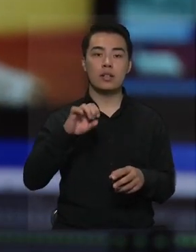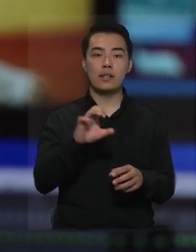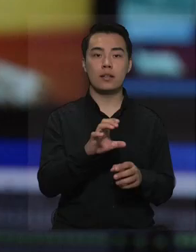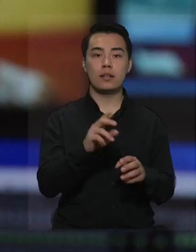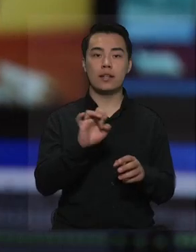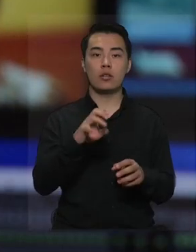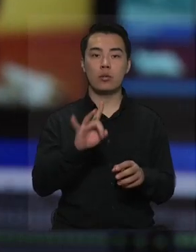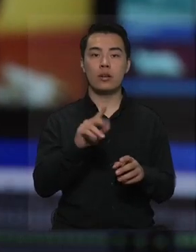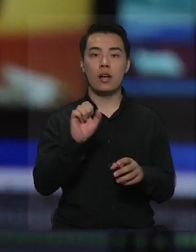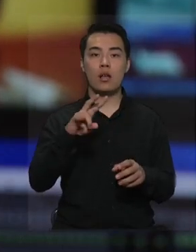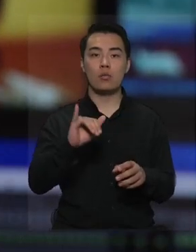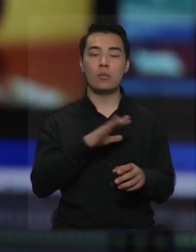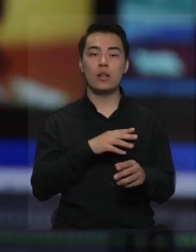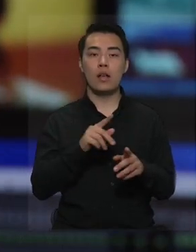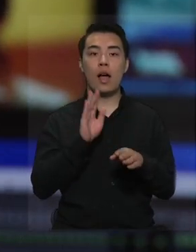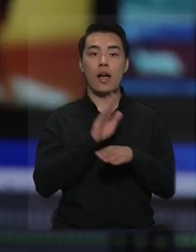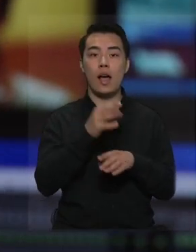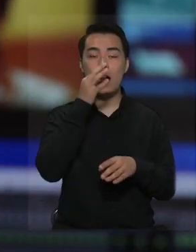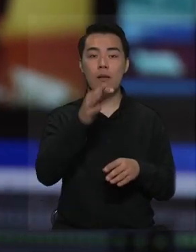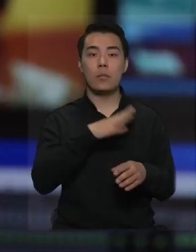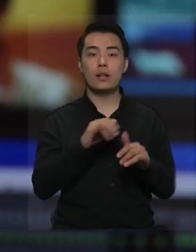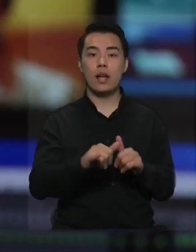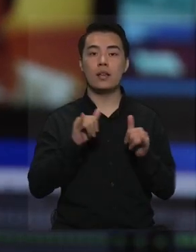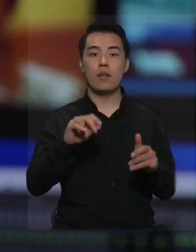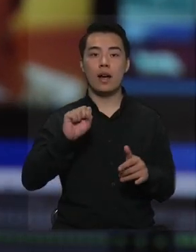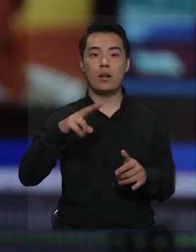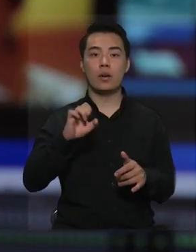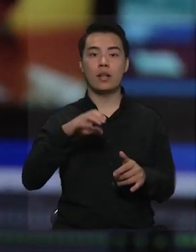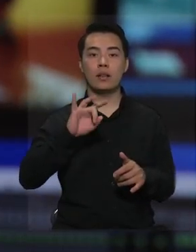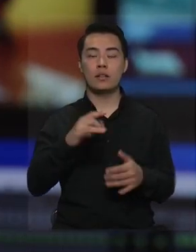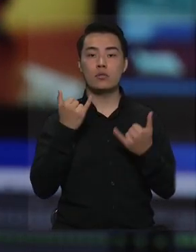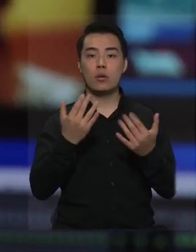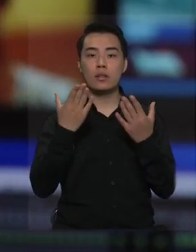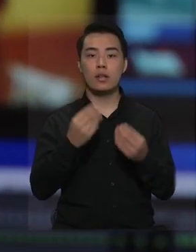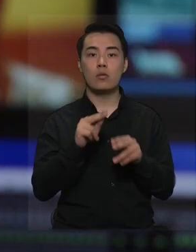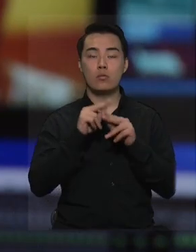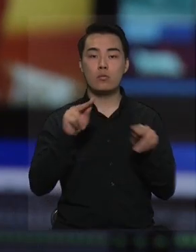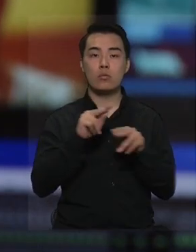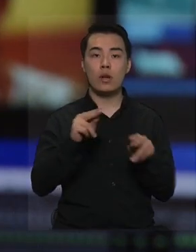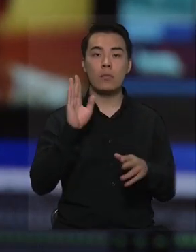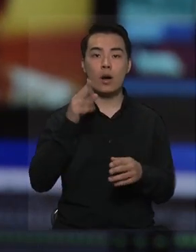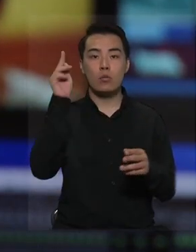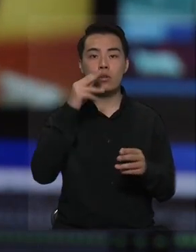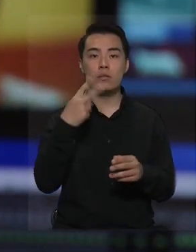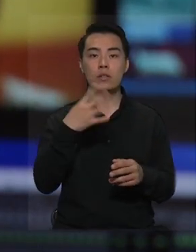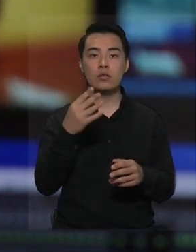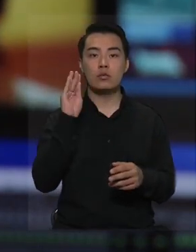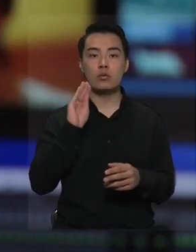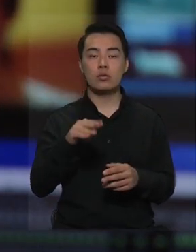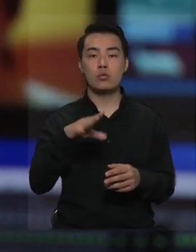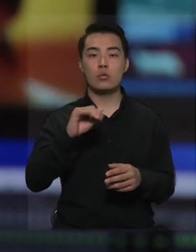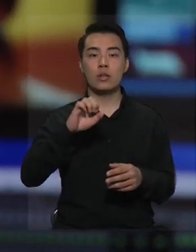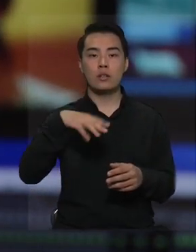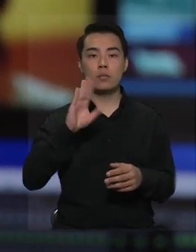ректор казну доложил президенту о развитии альма-матер в котором на сегодняшний день обучается свыше 24